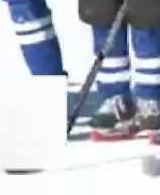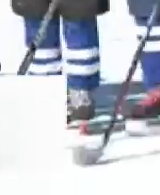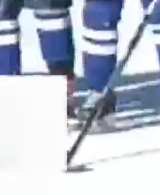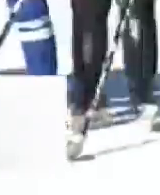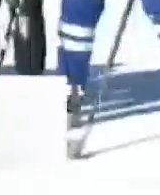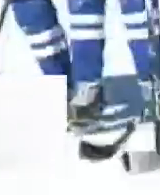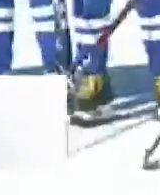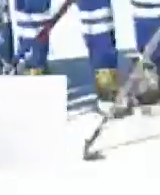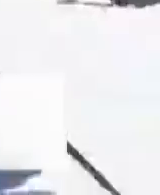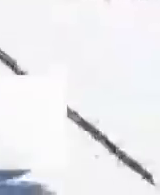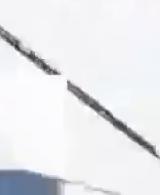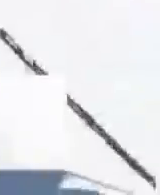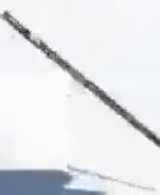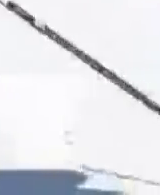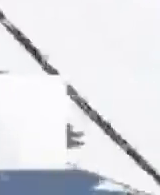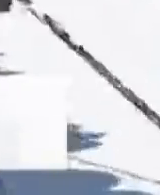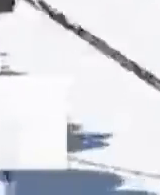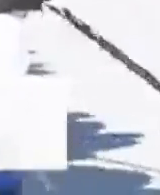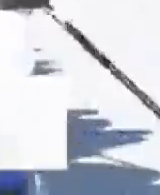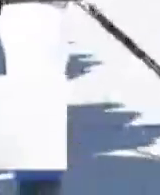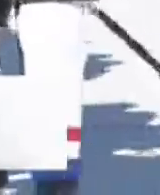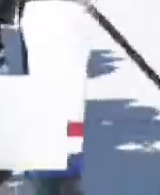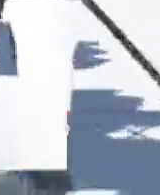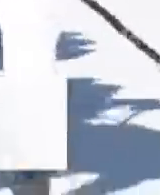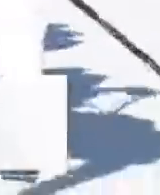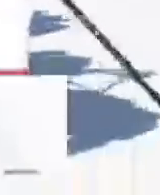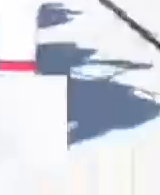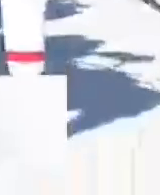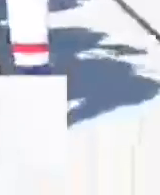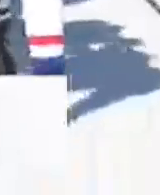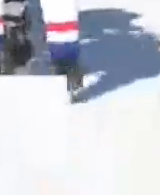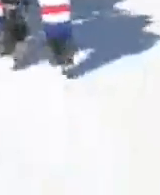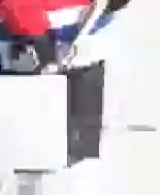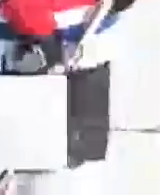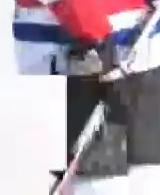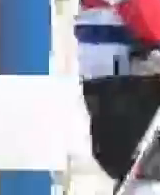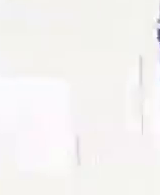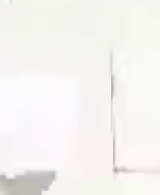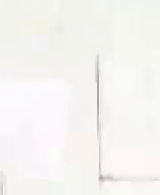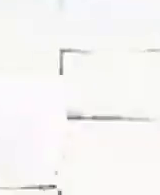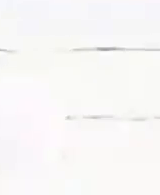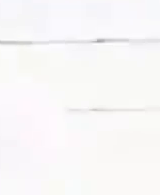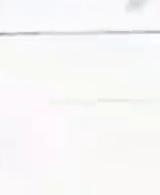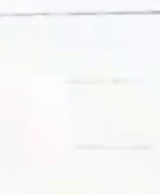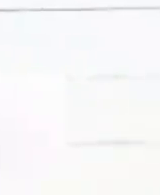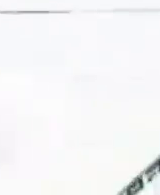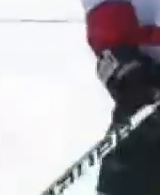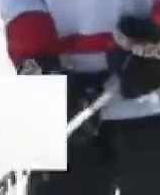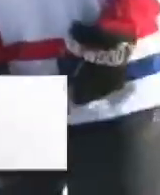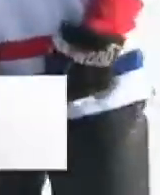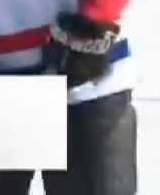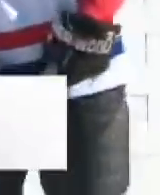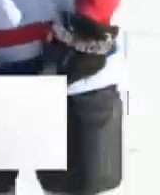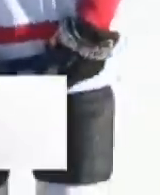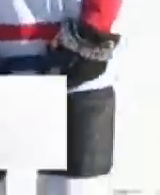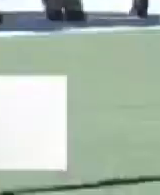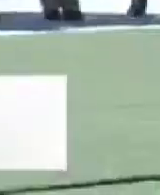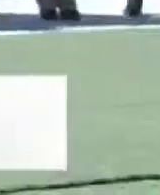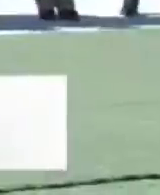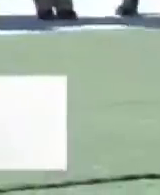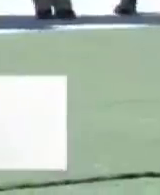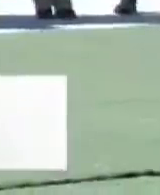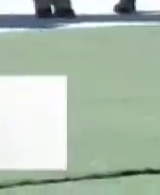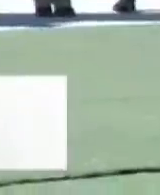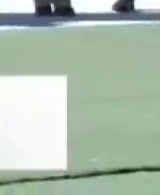Бугантын Амар Төр, тэгш тоглогчоор Хөвчөнүүдийн Цэнгэл, шилдэг тоглогчоор Амд Эрдэнэгийн Мөнхнийн, шилдэг хамгаалагчаар Бугантын Саяранбек, шилдэг